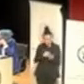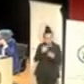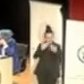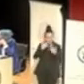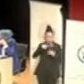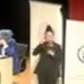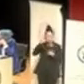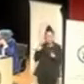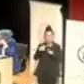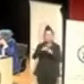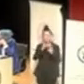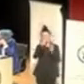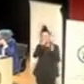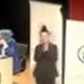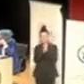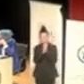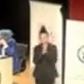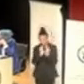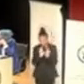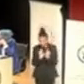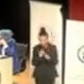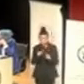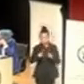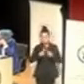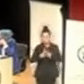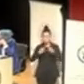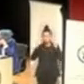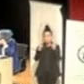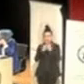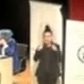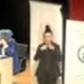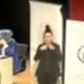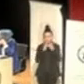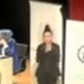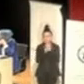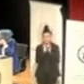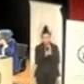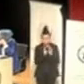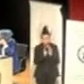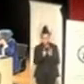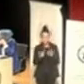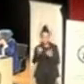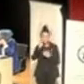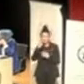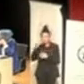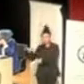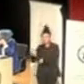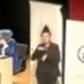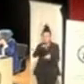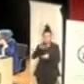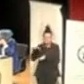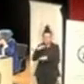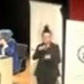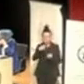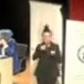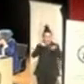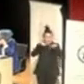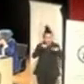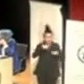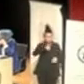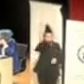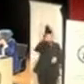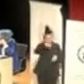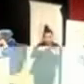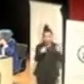e-kitap hizmetleri kamu hizmetleri ve kütüphaneler aracılığıyla okurların hizmetine sunulmaktadır. Ülkemizde de bu hizmeti vermek